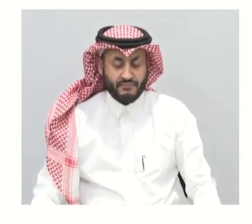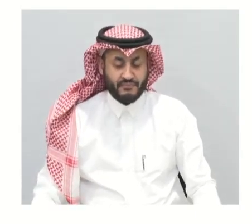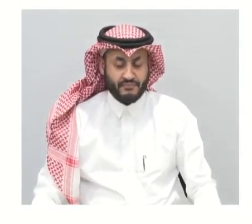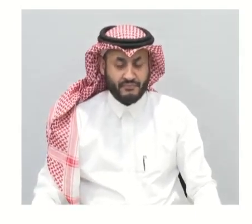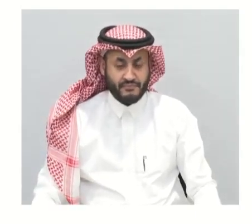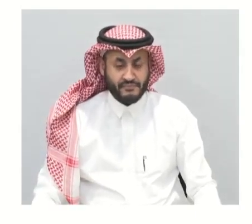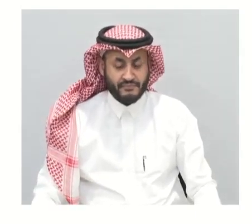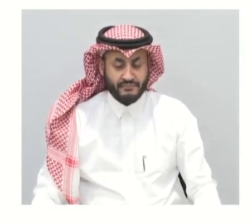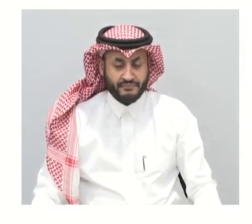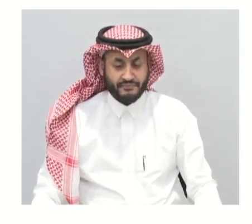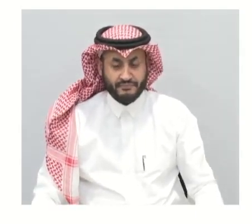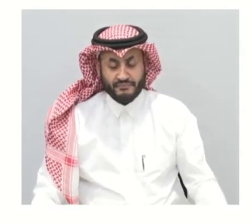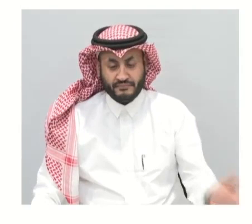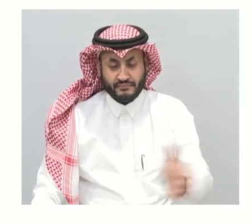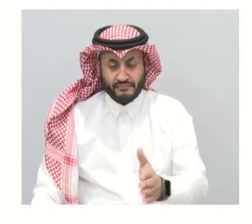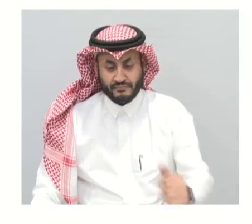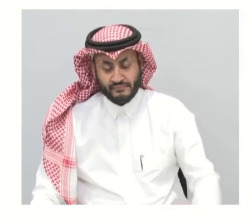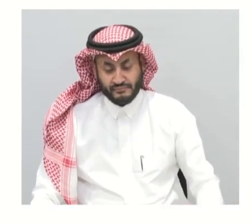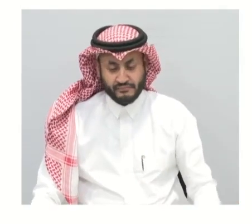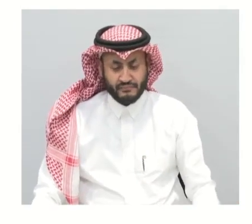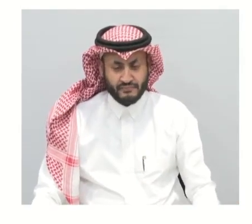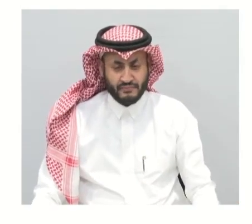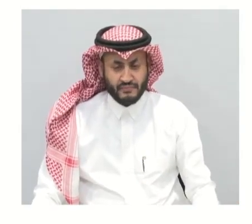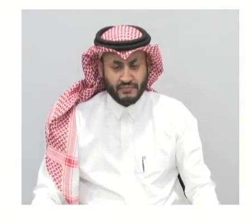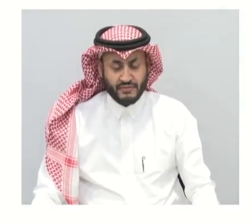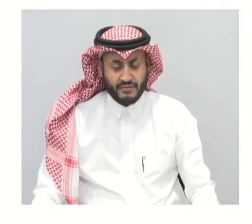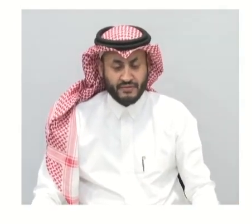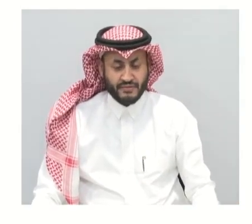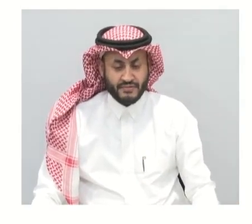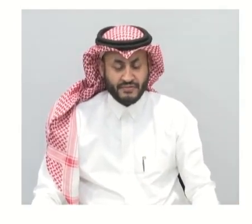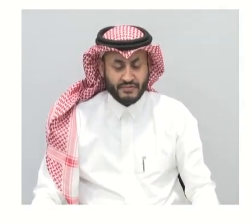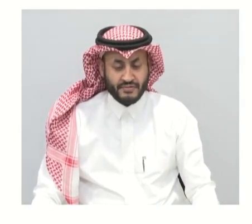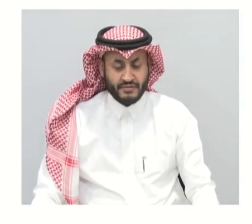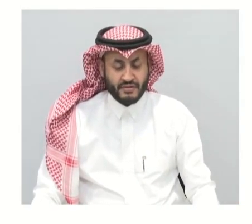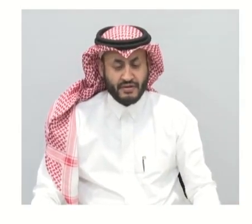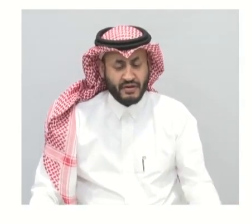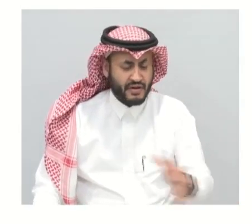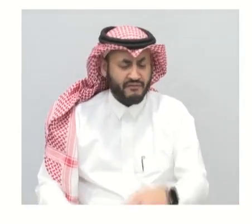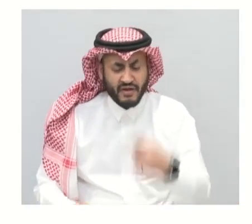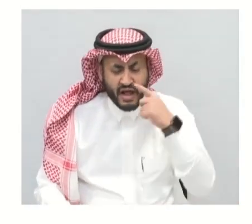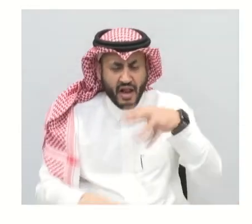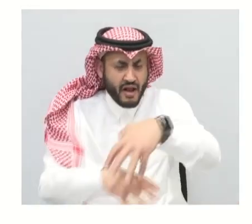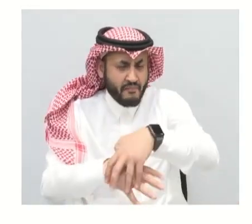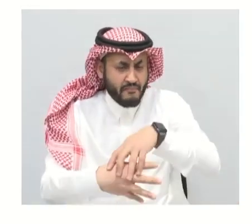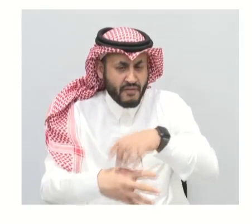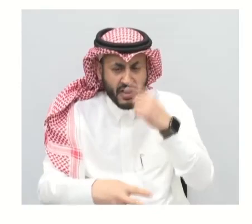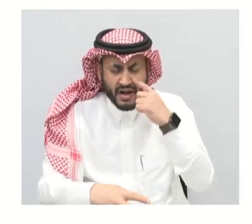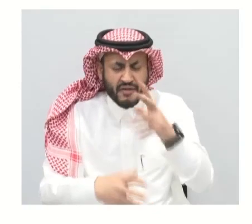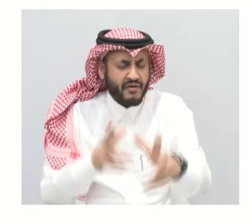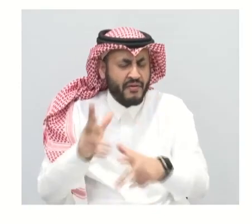ننطلق بعد ذلك طالب وطالبتي لنفسر البيانات ونشاهد هذا التساؤل عبر هذه الصوره